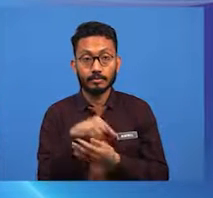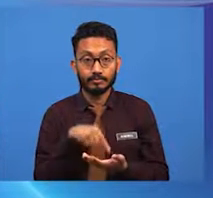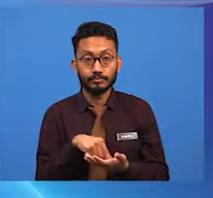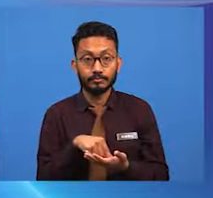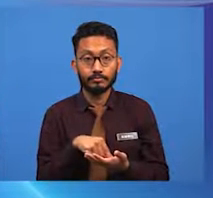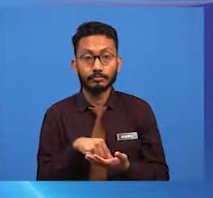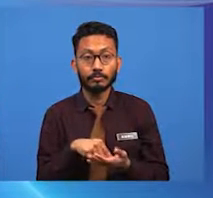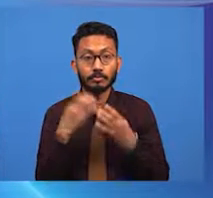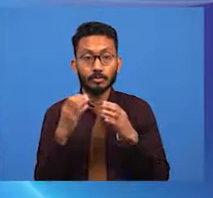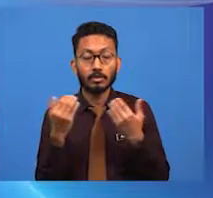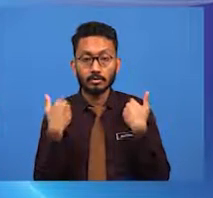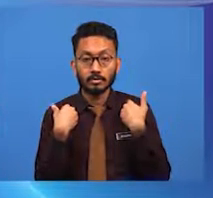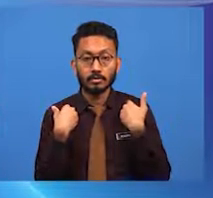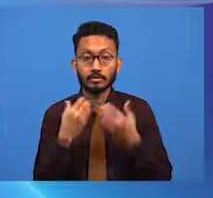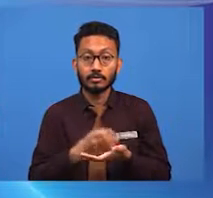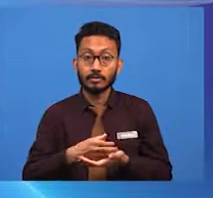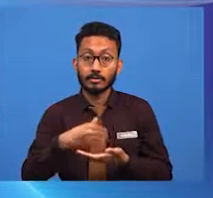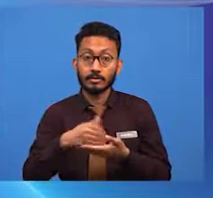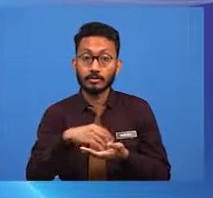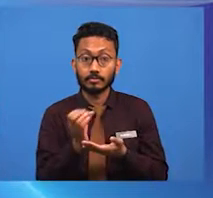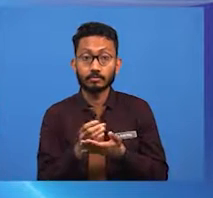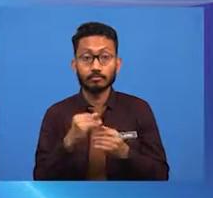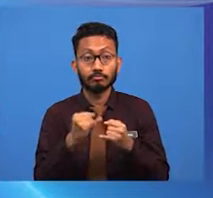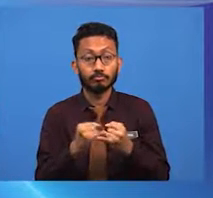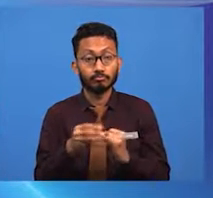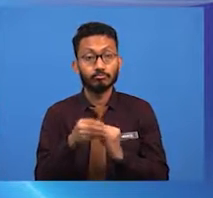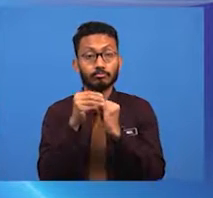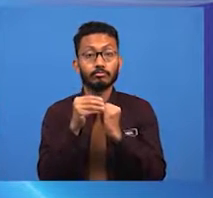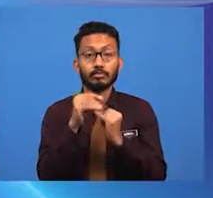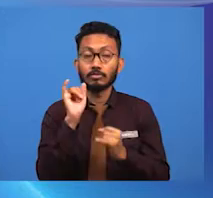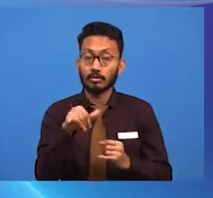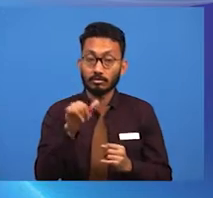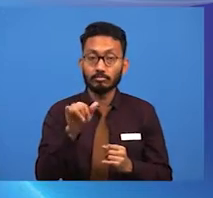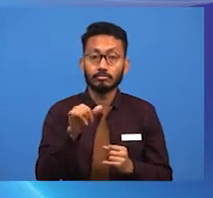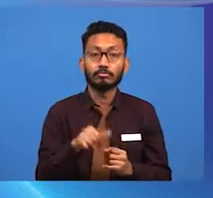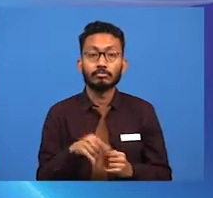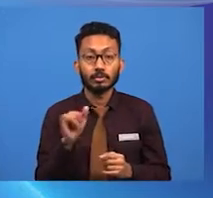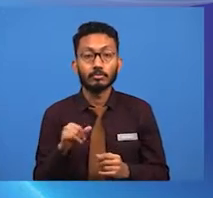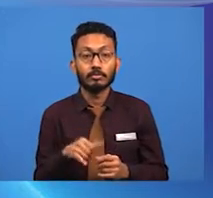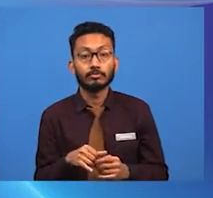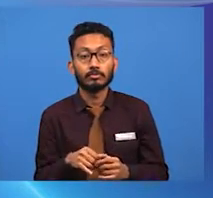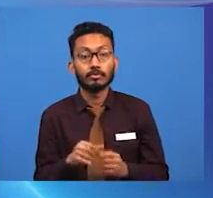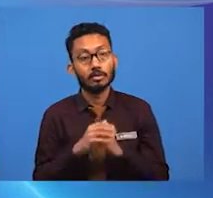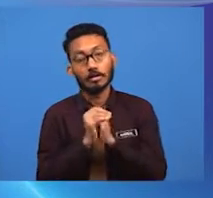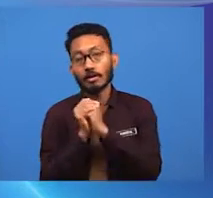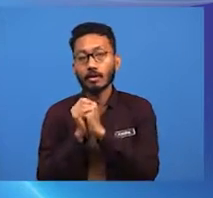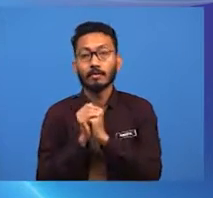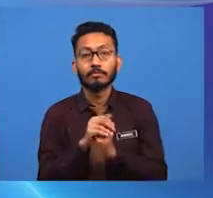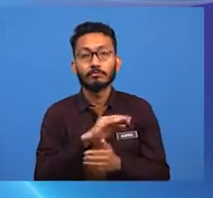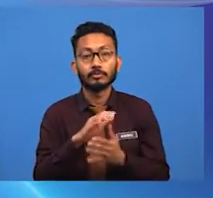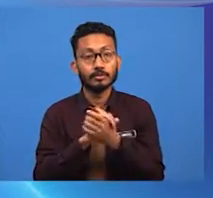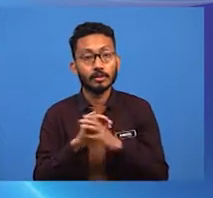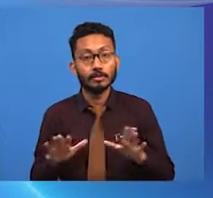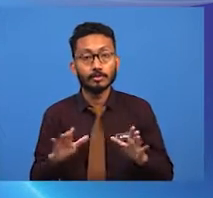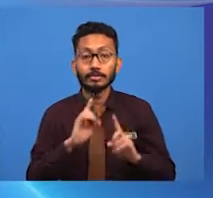Cikgu, ada kek yang istimewa. Ya, kamu ya. Tahniah. Selamat hari lahir,